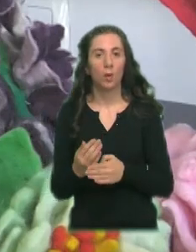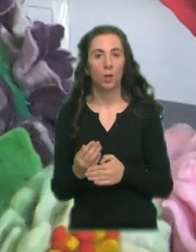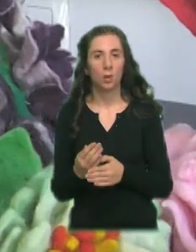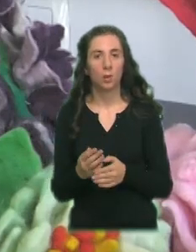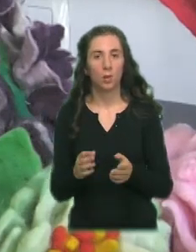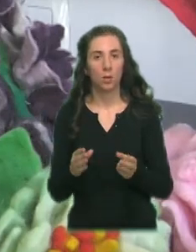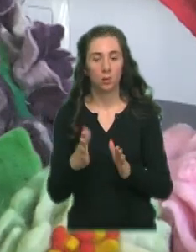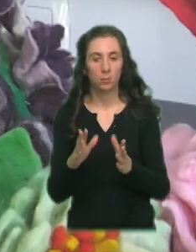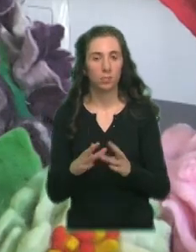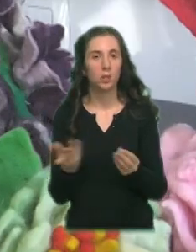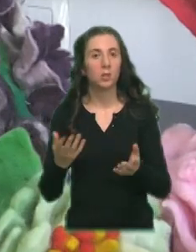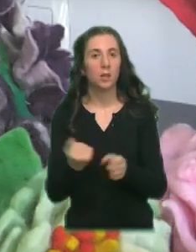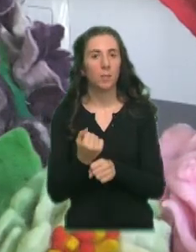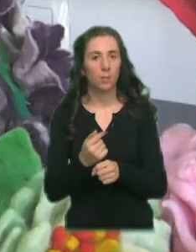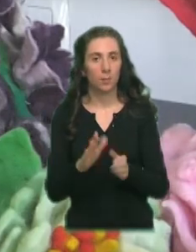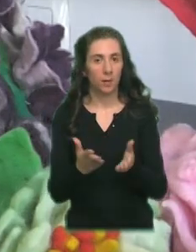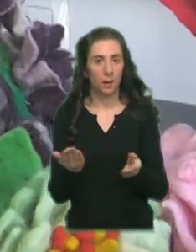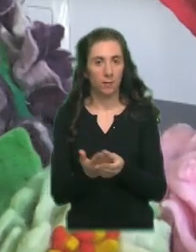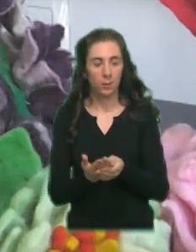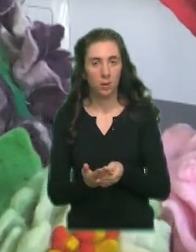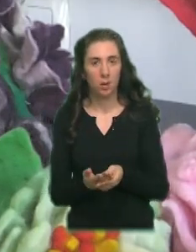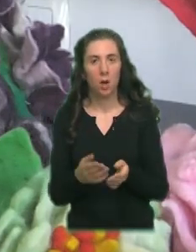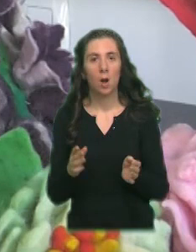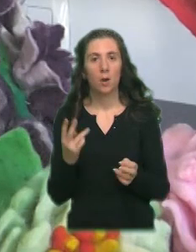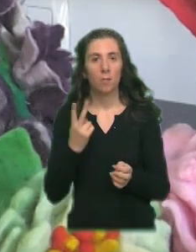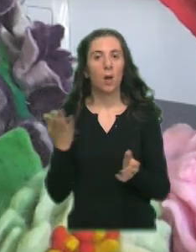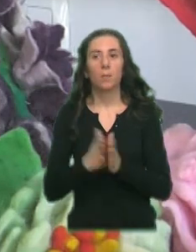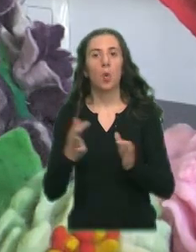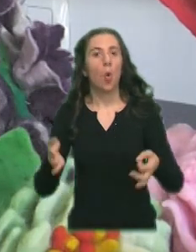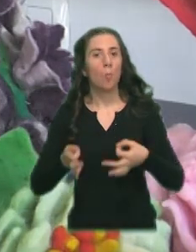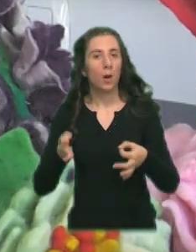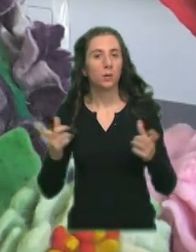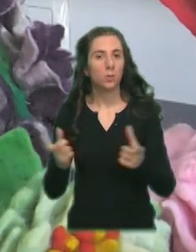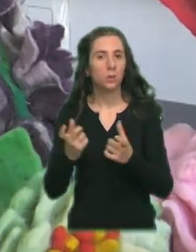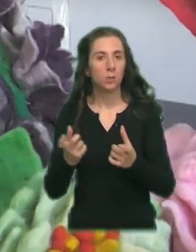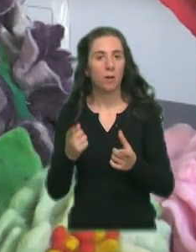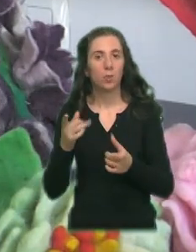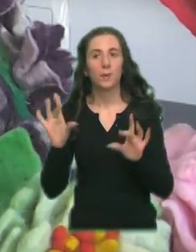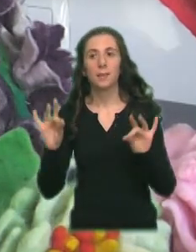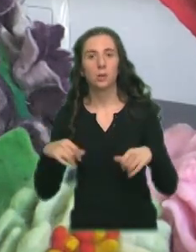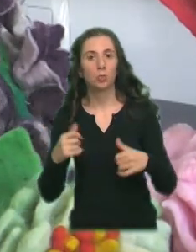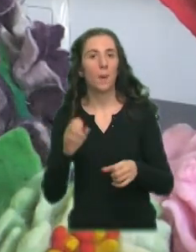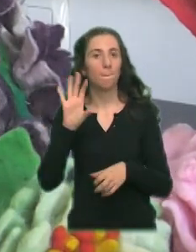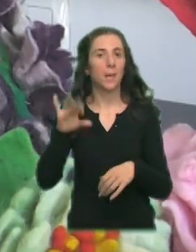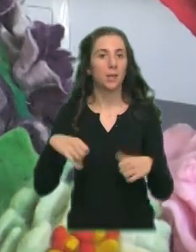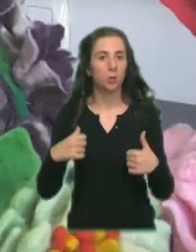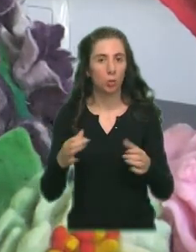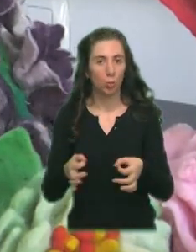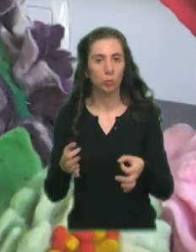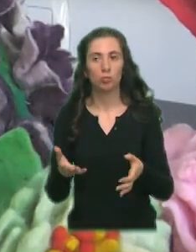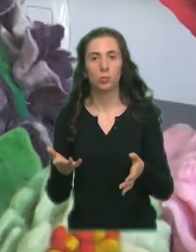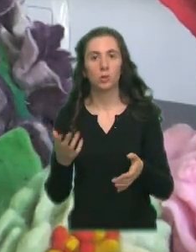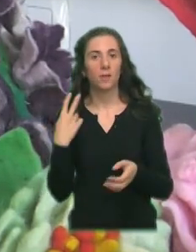to uvijek bude savršeno i lijepo i Vlado to rado lista pri svakoj prilici i sjeća se svih tih događaja od